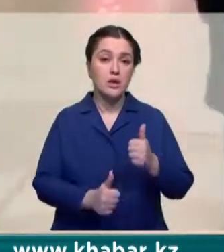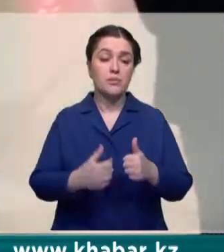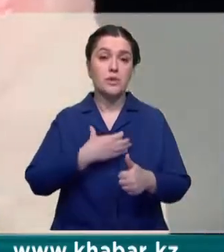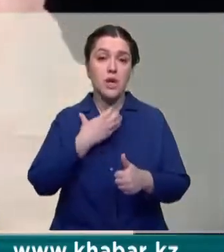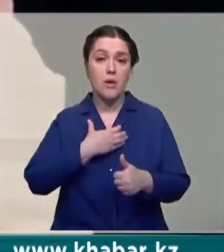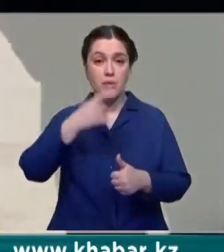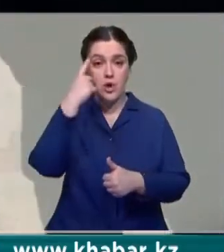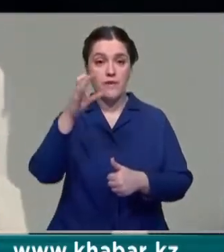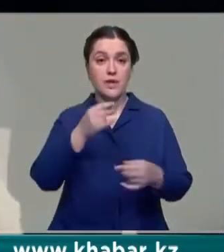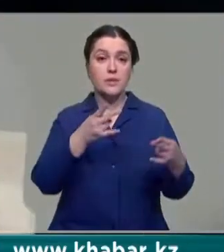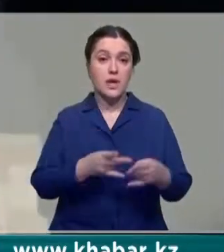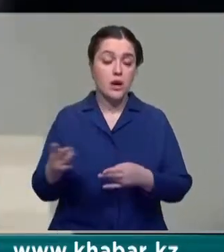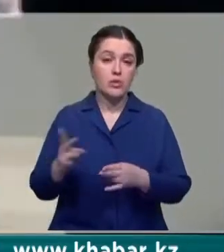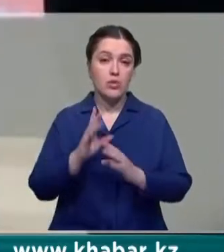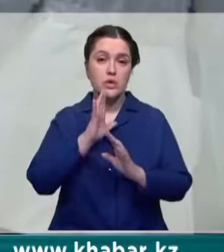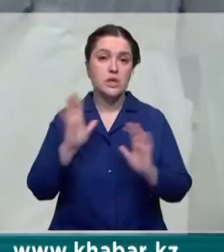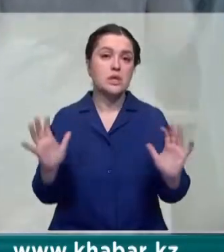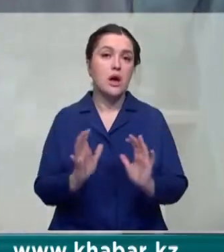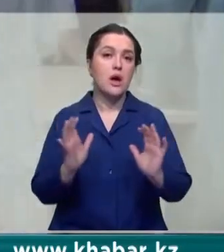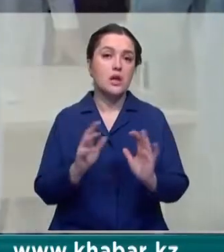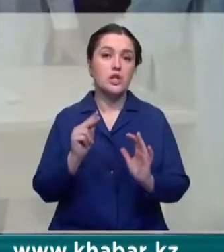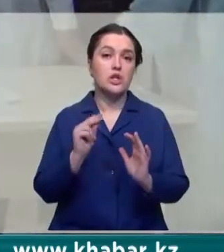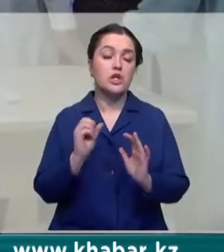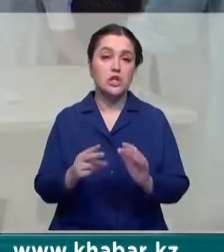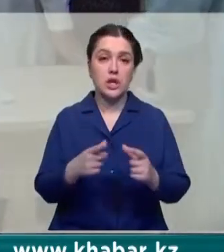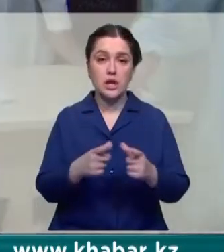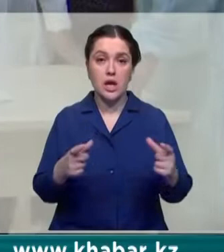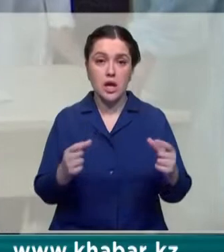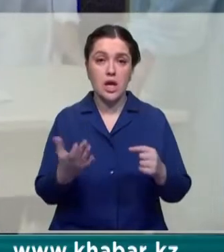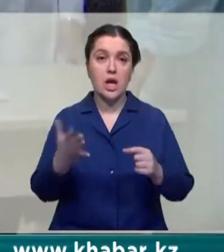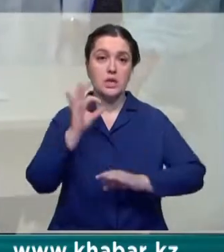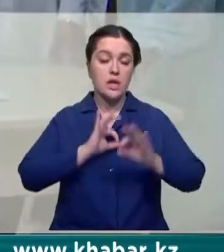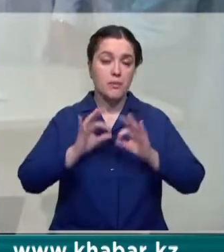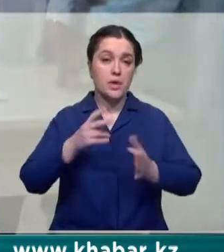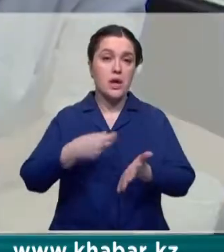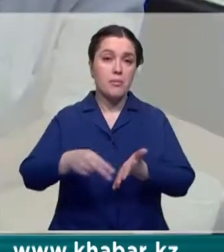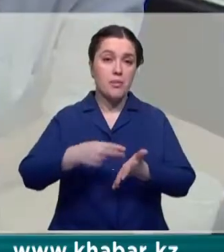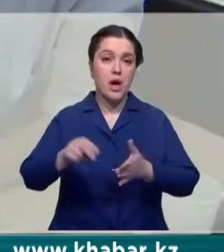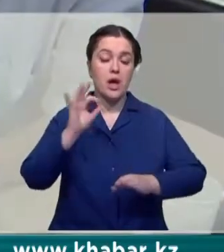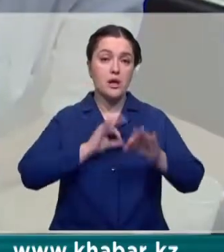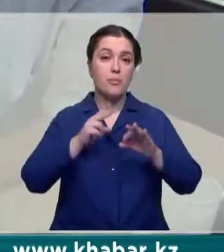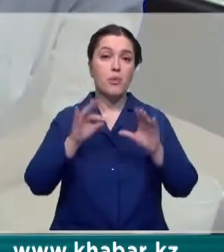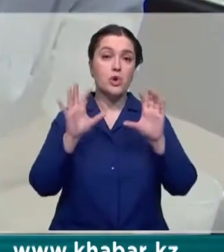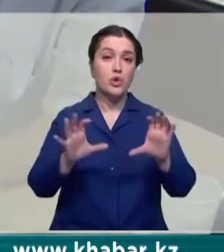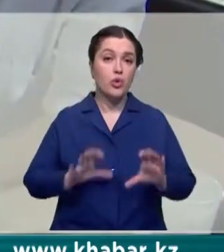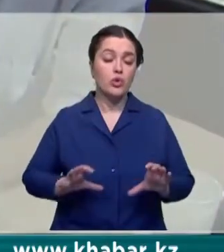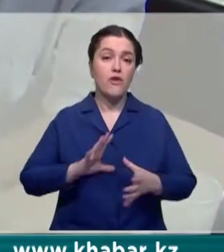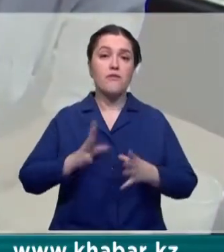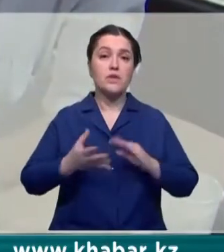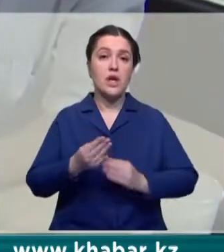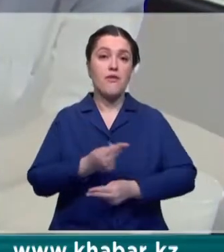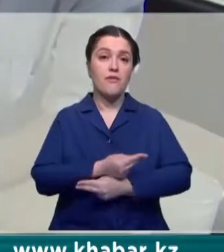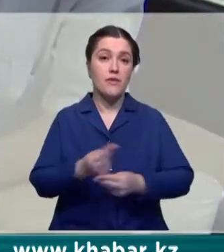этом страховщики просят всех пострадавших сохранять фискальные товарные чеки с аптек на приобретение товара. По закону